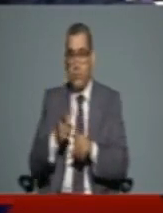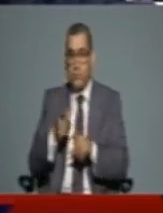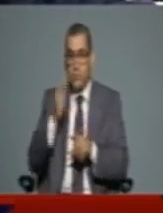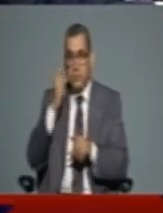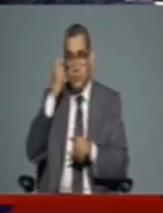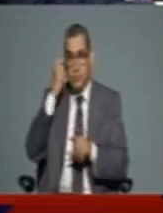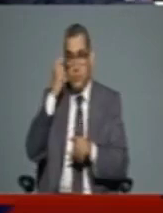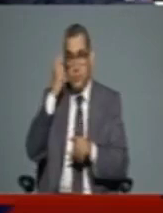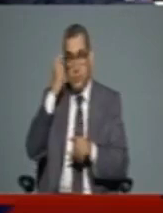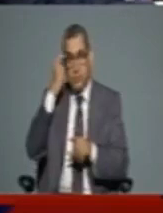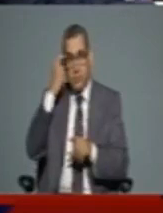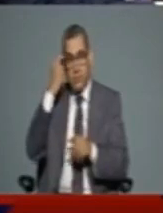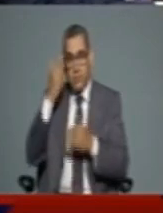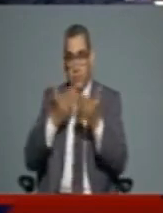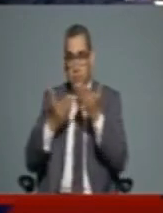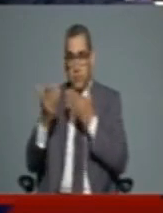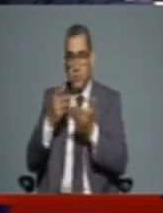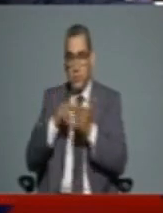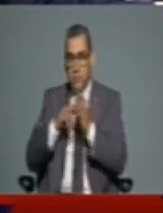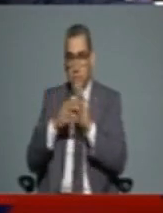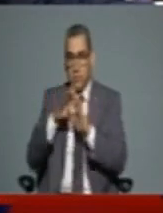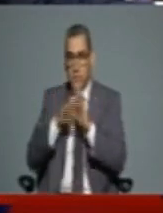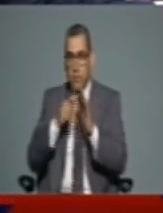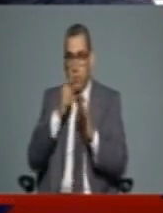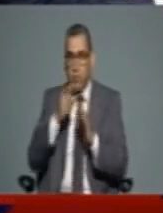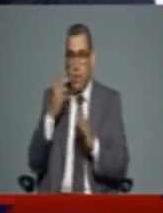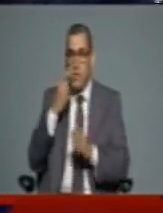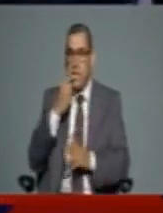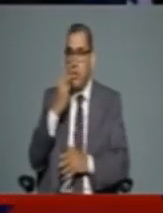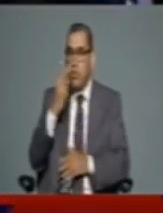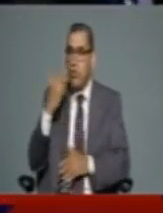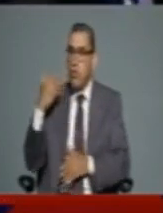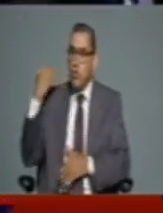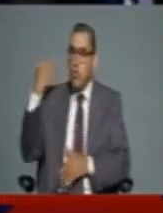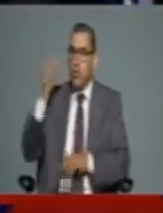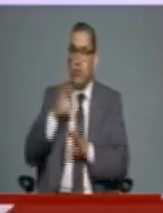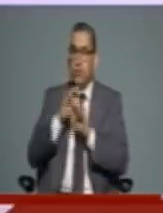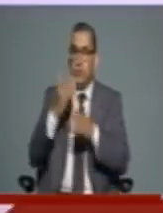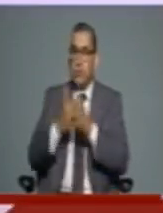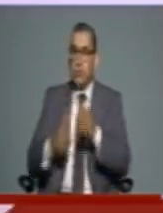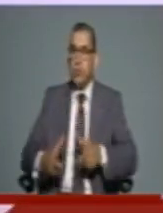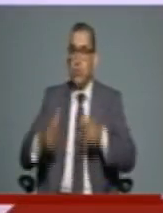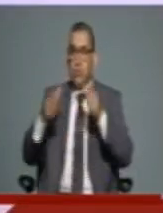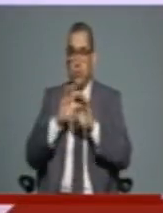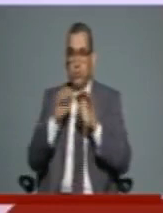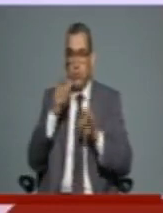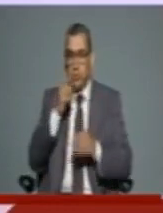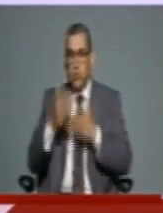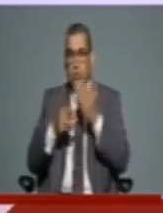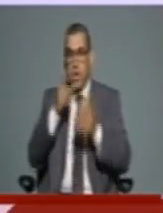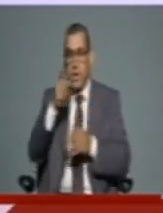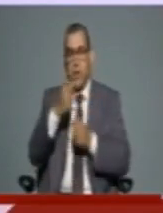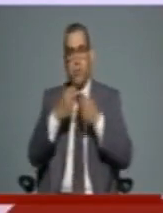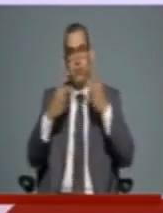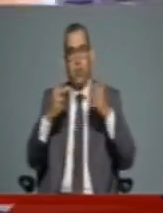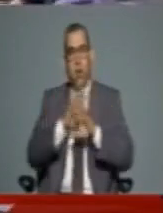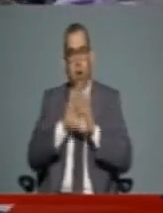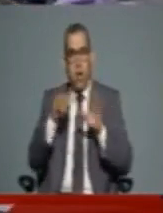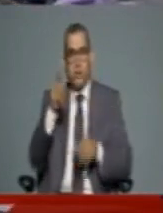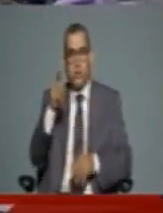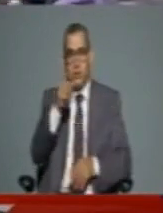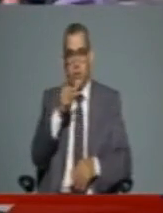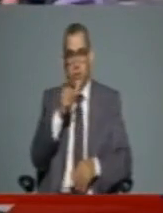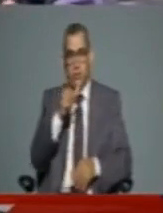الادارة بتاعت الامور ديت لسنوات طويلة تراجعت وانتهت، وانتوا كنتوا خلاص